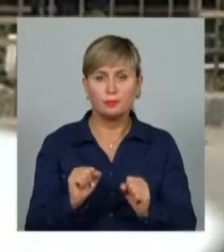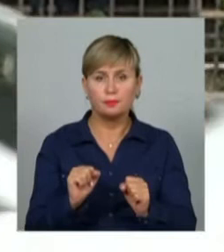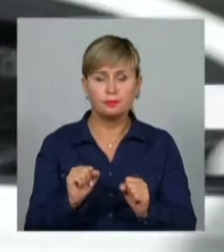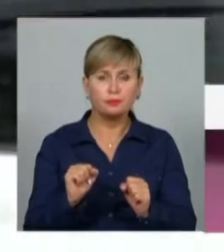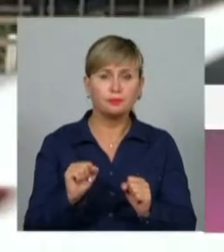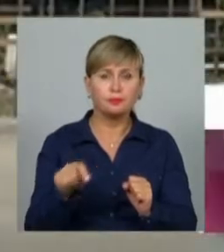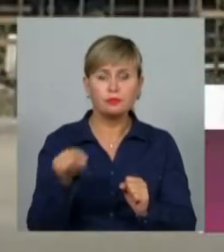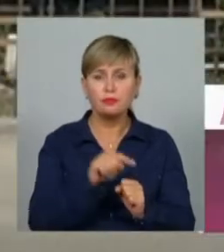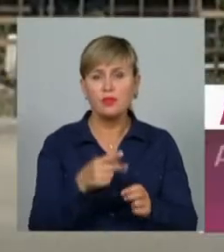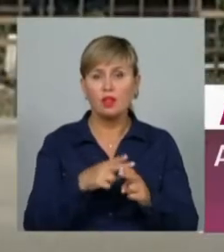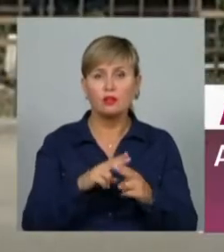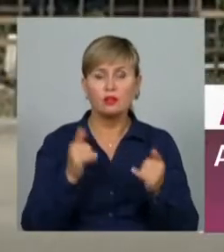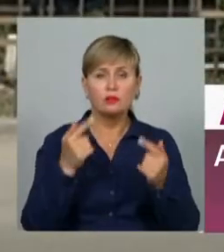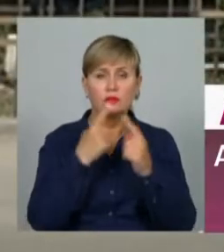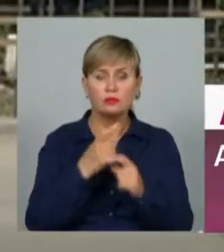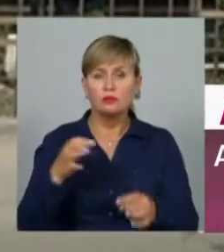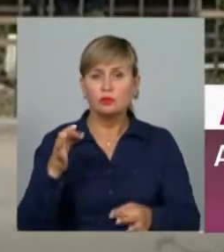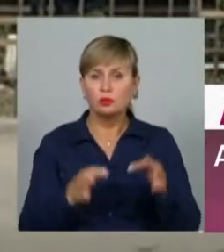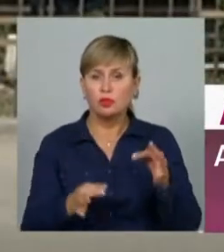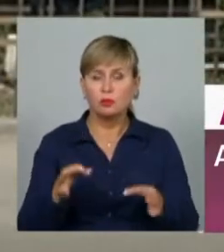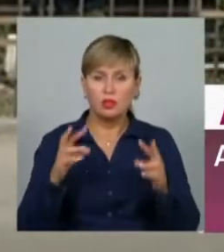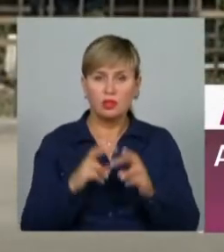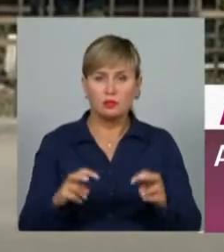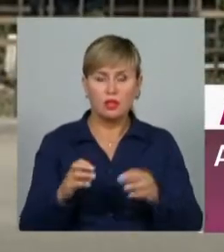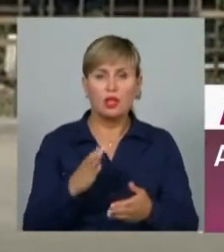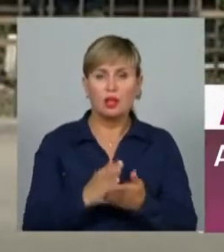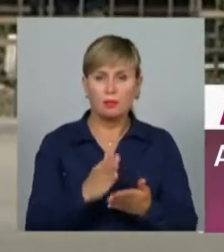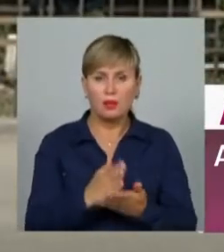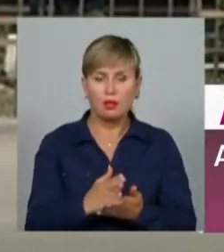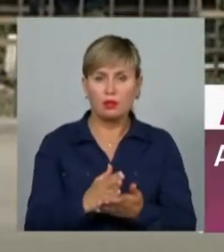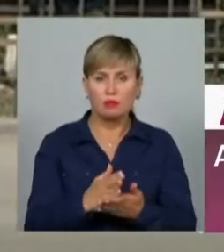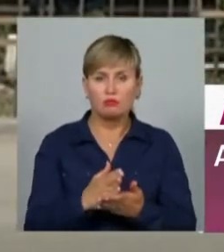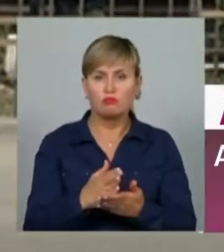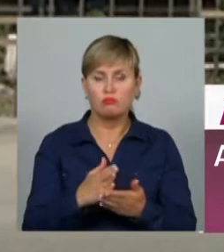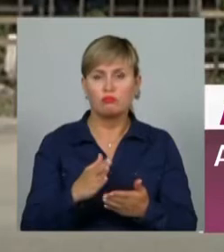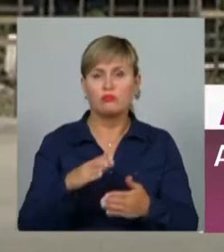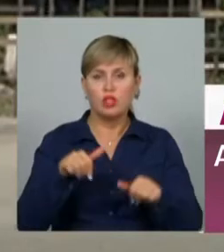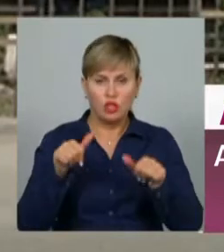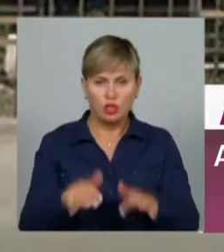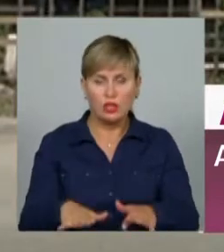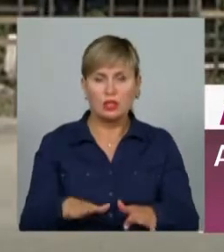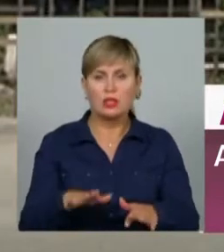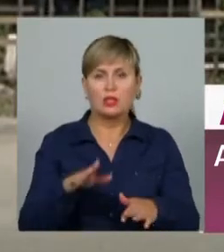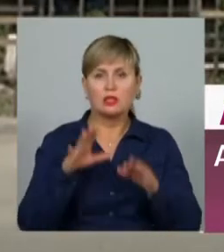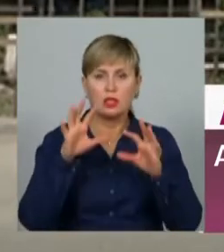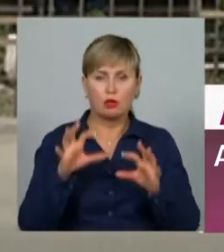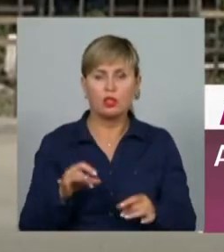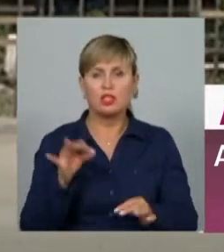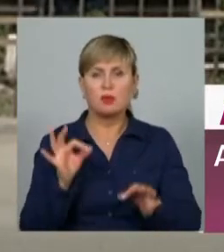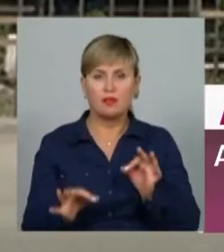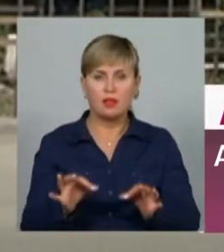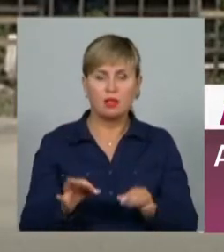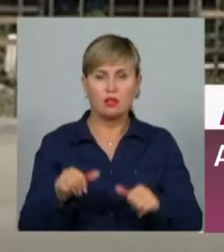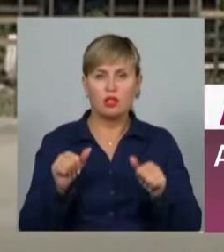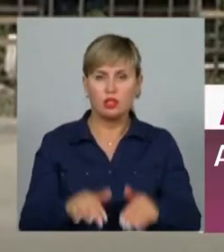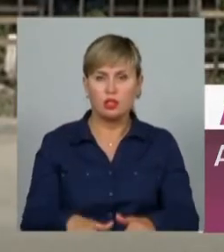были озвучены в ходе судебного разбирательства, они имеют существенную роль для вынесения законного и справедливого